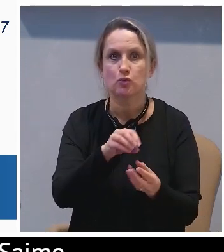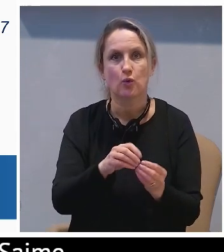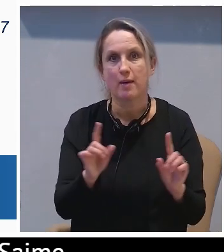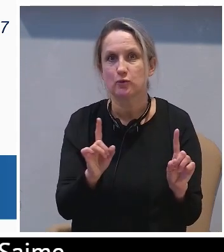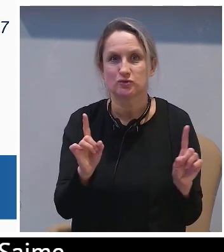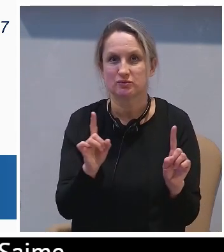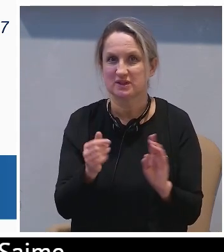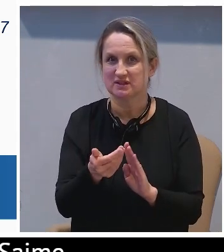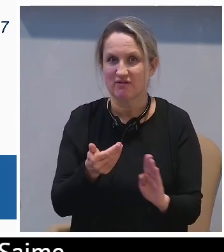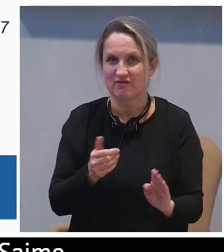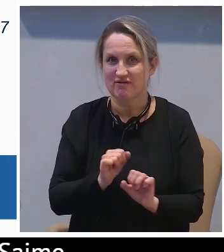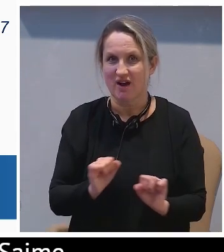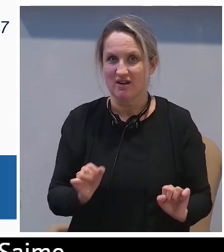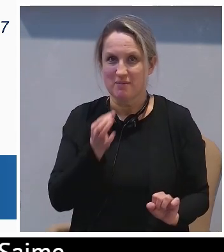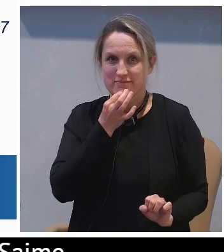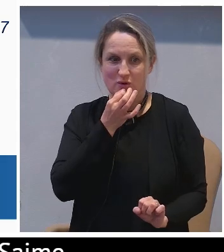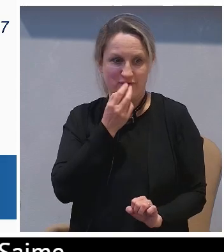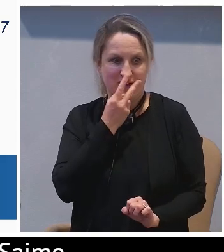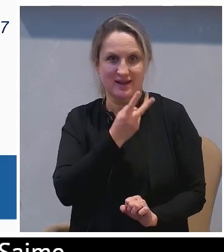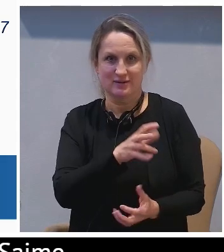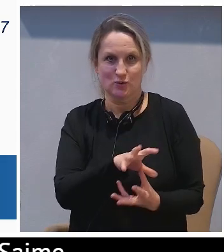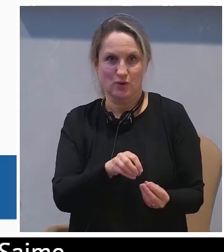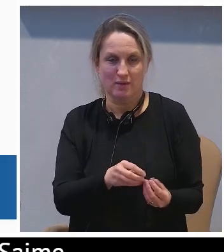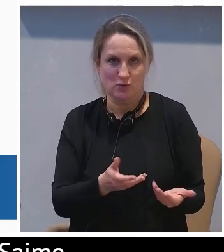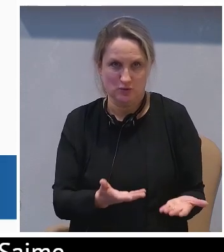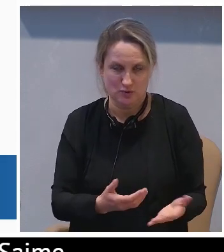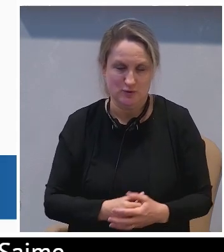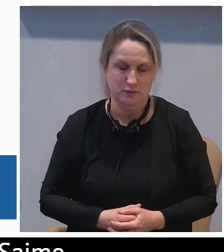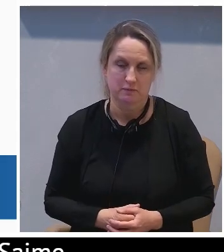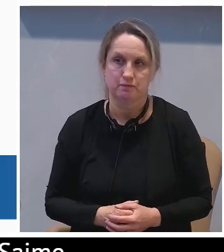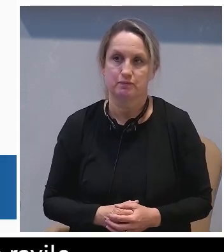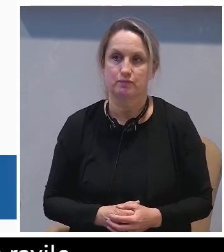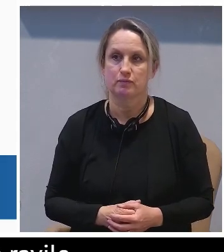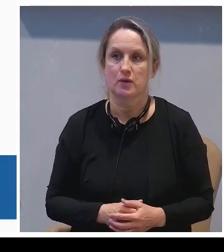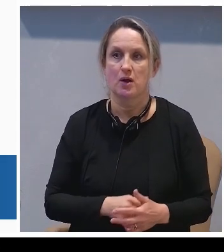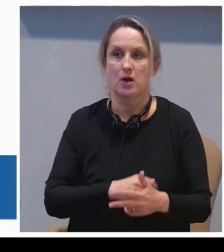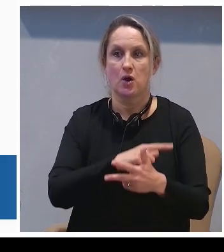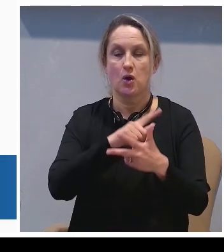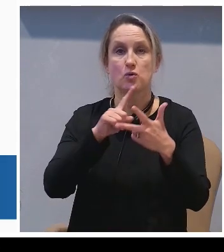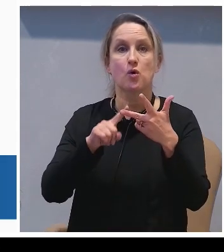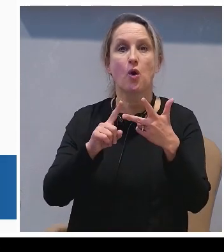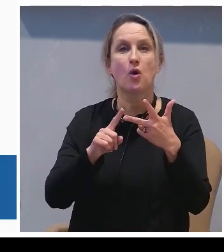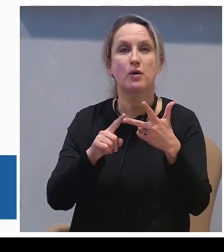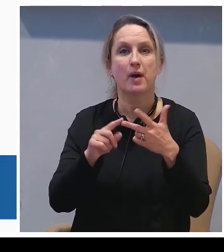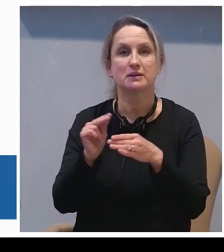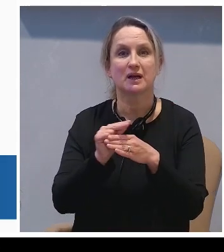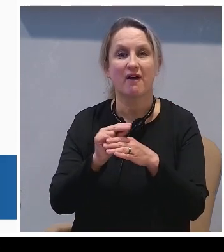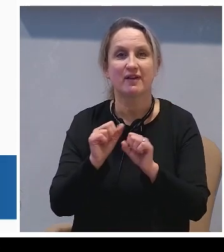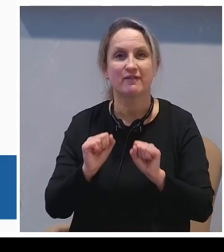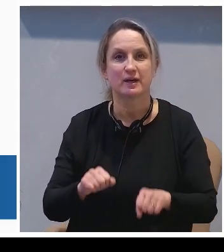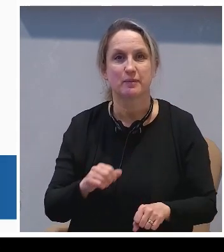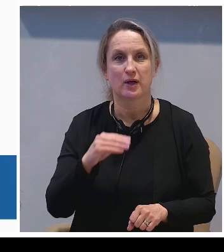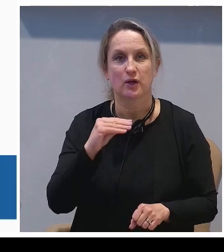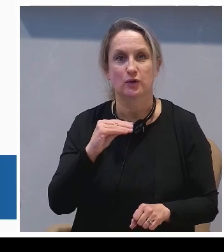et the Children's selleks on natuke aega Foundation. vaja. The treatment started 3 months Nüüd ago, and it is a kolmas bit too soon to start raviviis. talking about